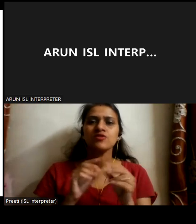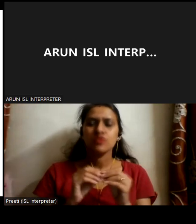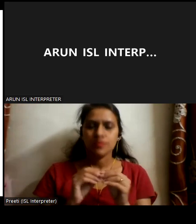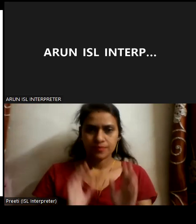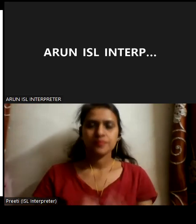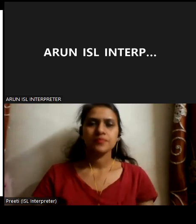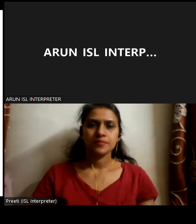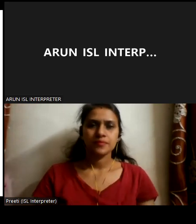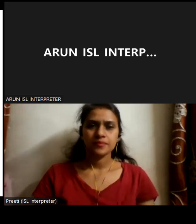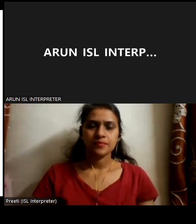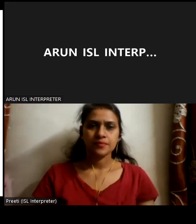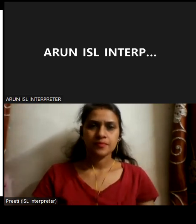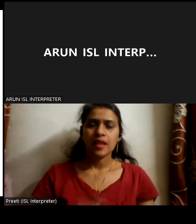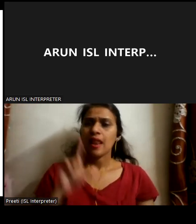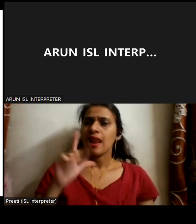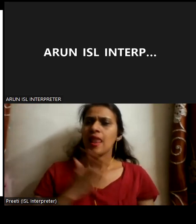Now, what is livelihood?